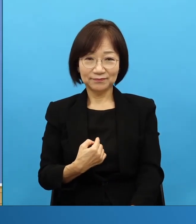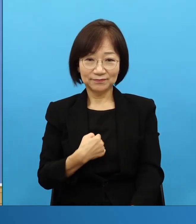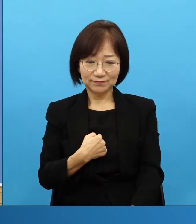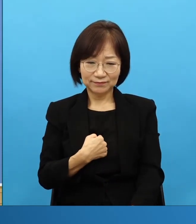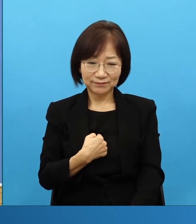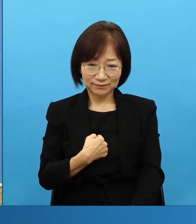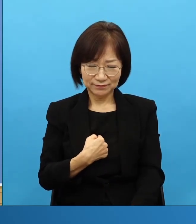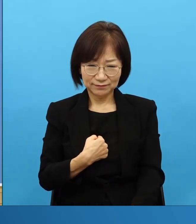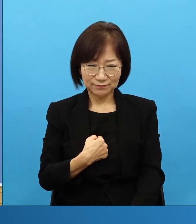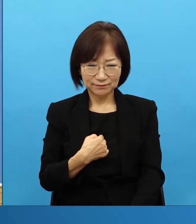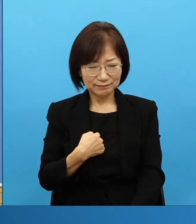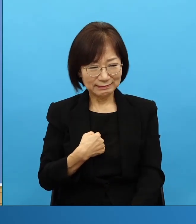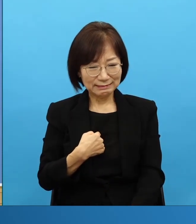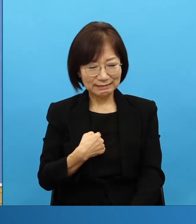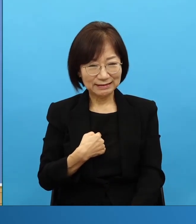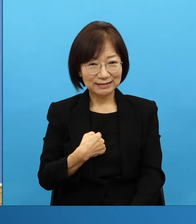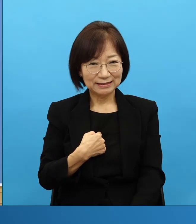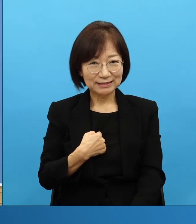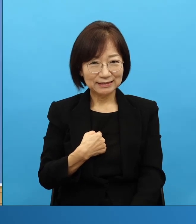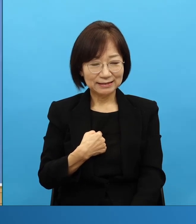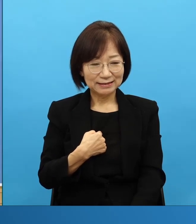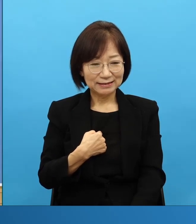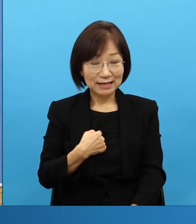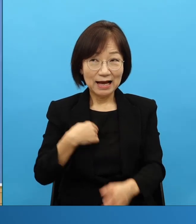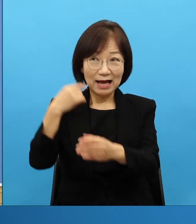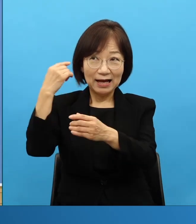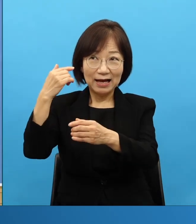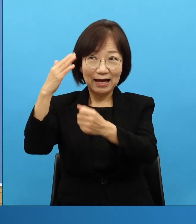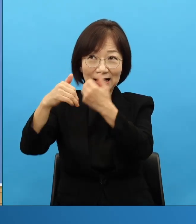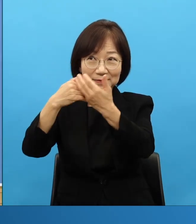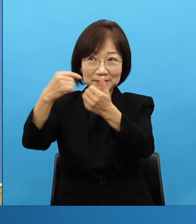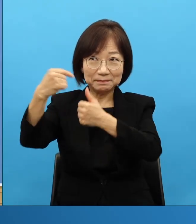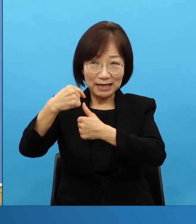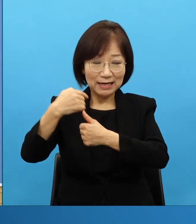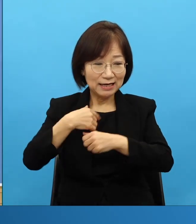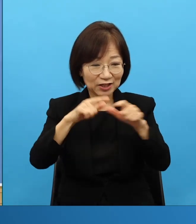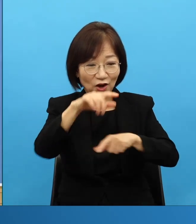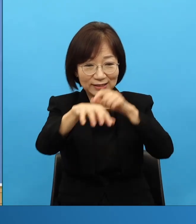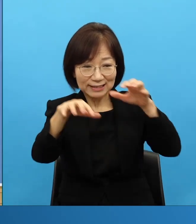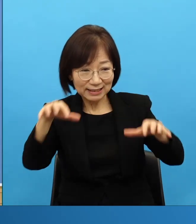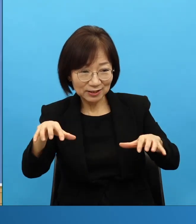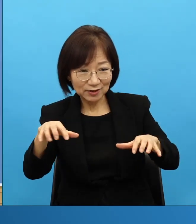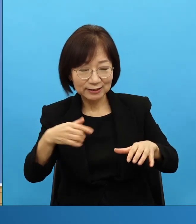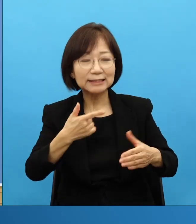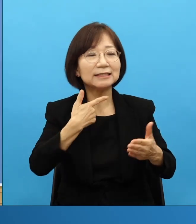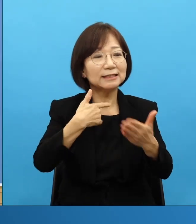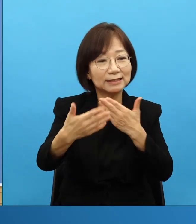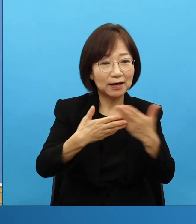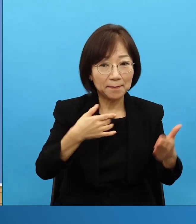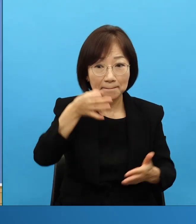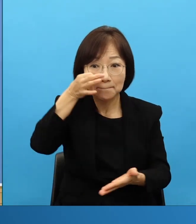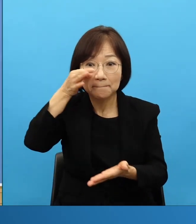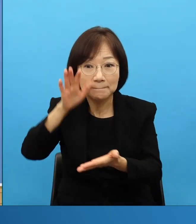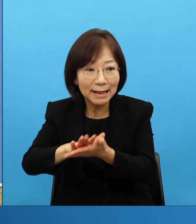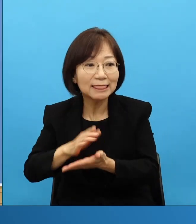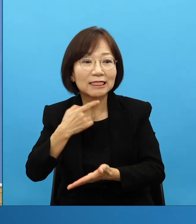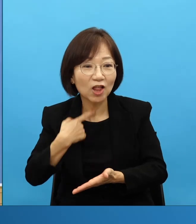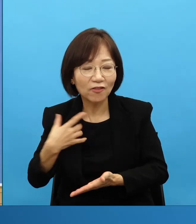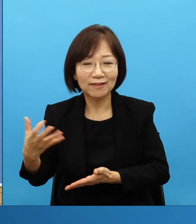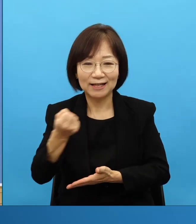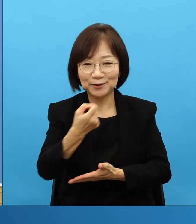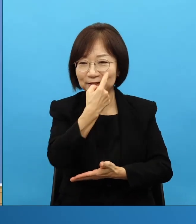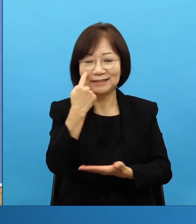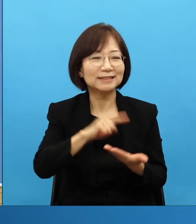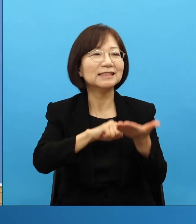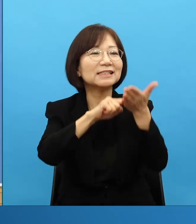수가 없잖아요. 하나님이 현장에서 본 거 이 증거하는 겁니다. And with what I've learned in the past 40 years at my level and stand, that's not something that I can do. It's something